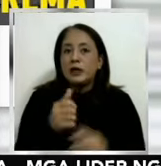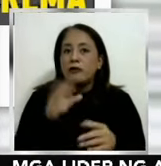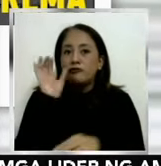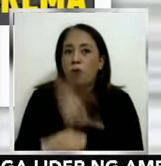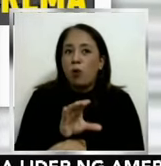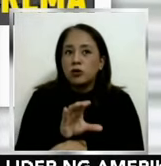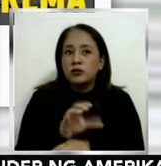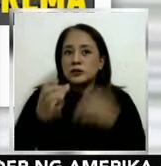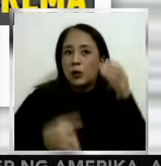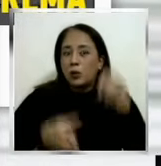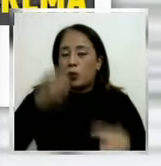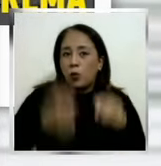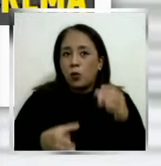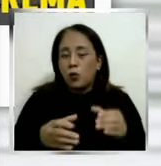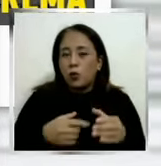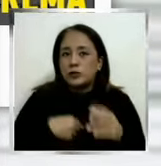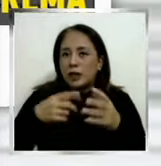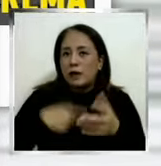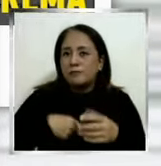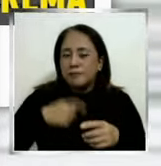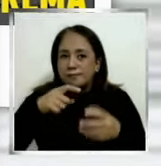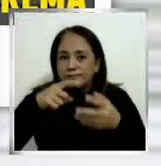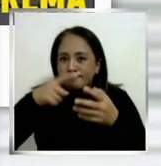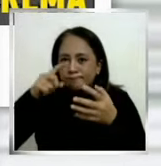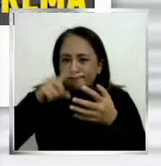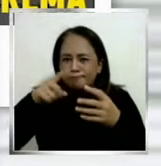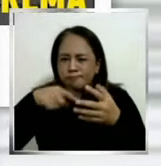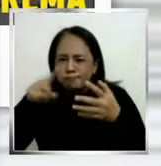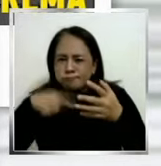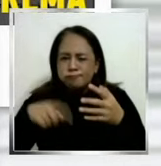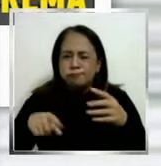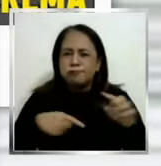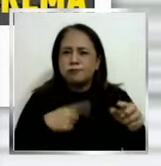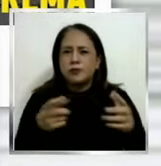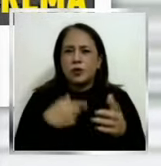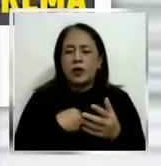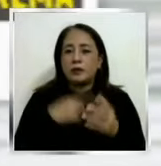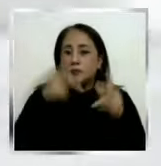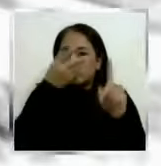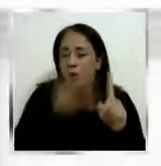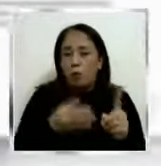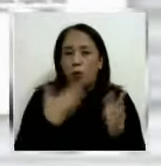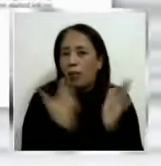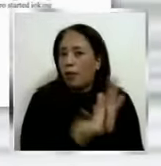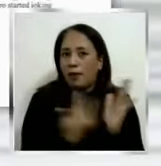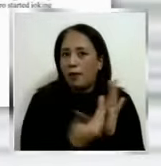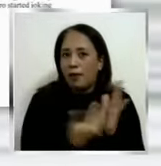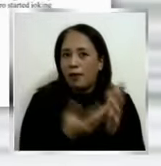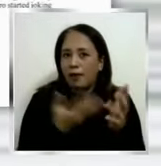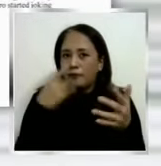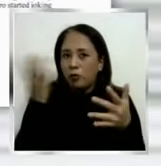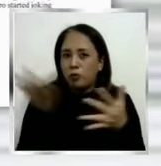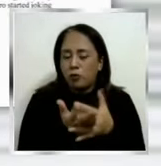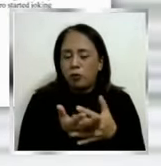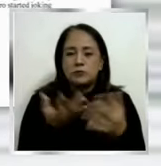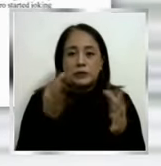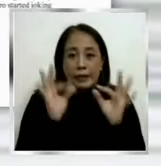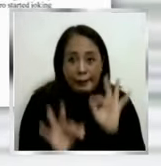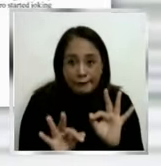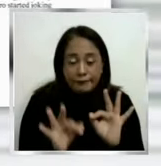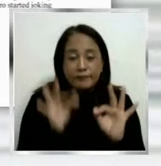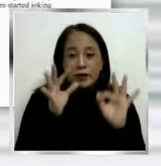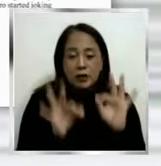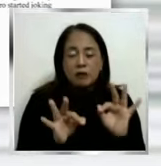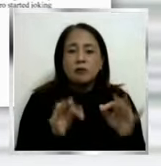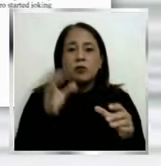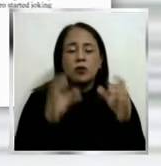pag-usig sa isang taong hindi nakitaan ng Piskalya ng sapat na ebidensya para maisakdal. Pagpunto pa ng korte, hindi dapat